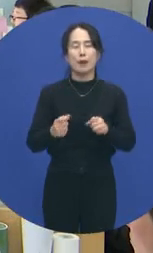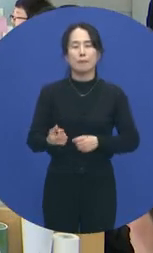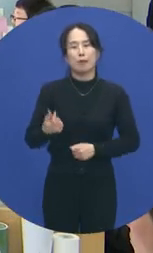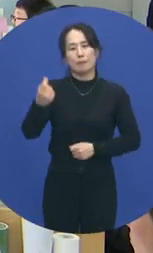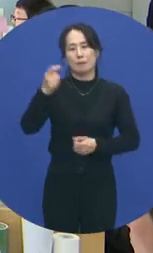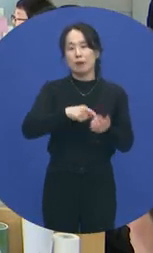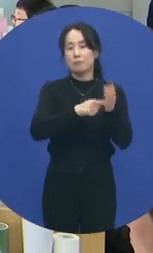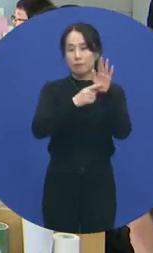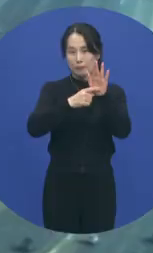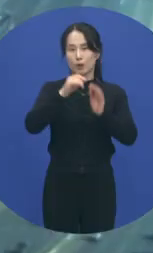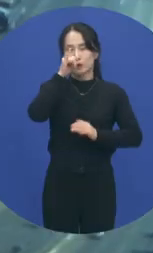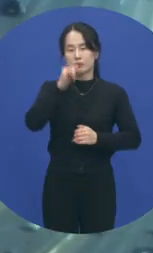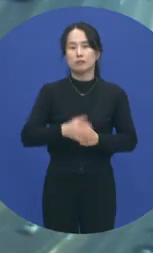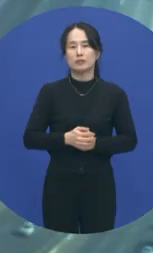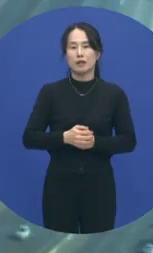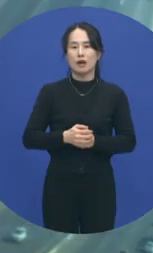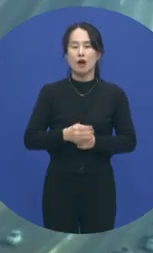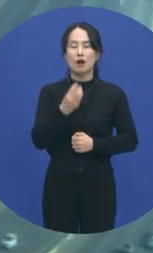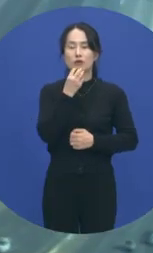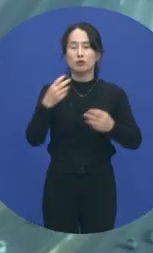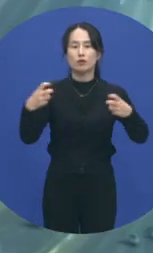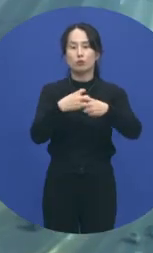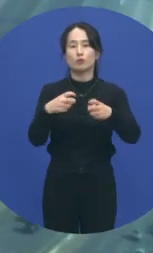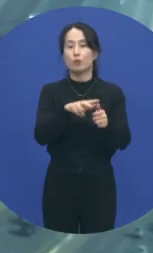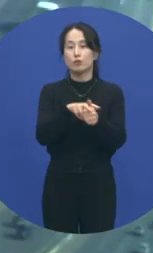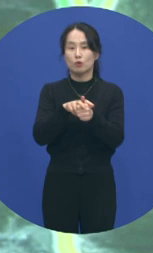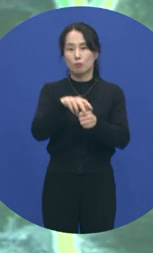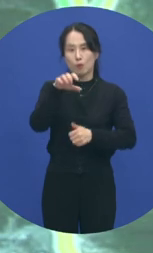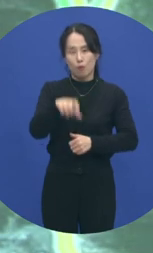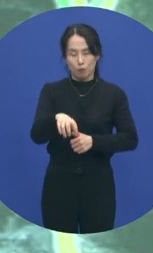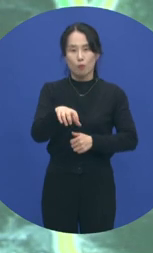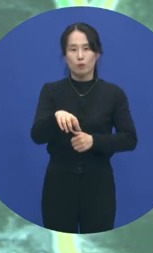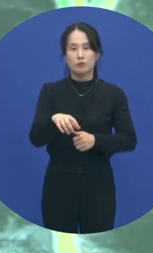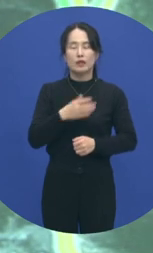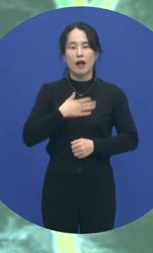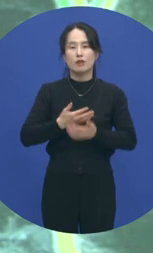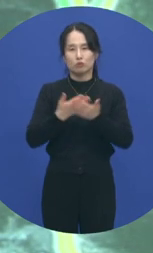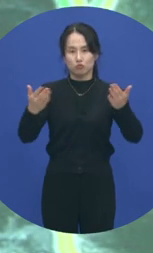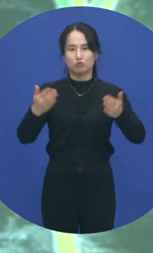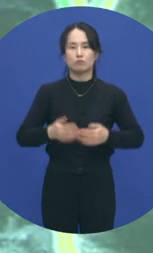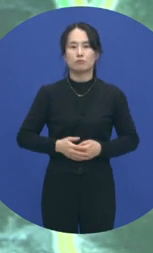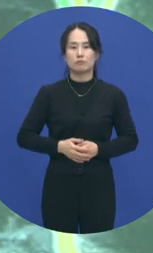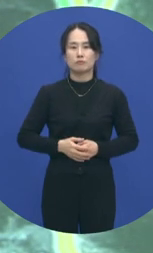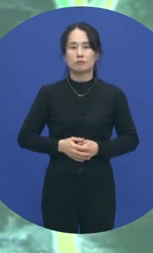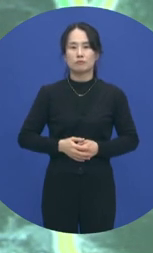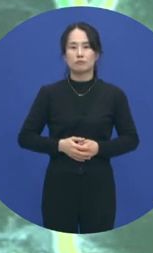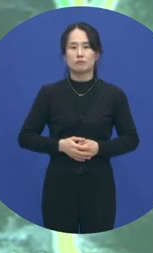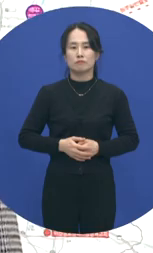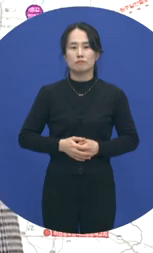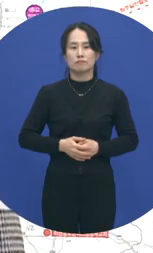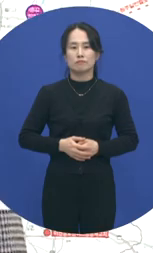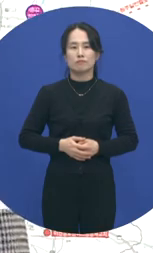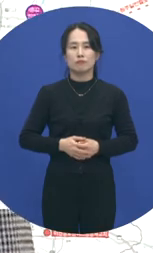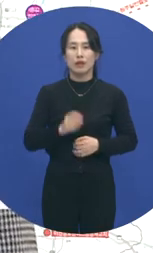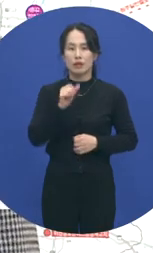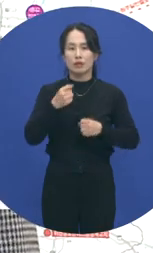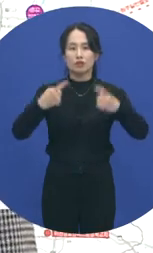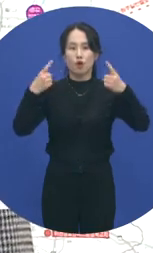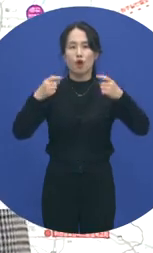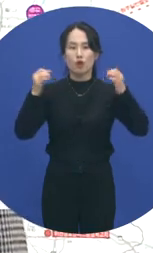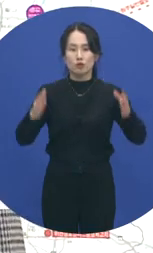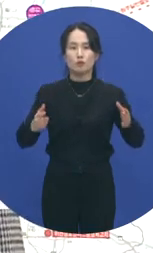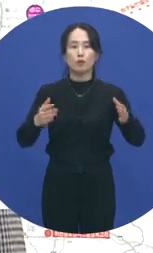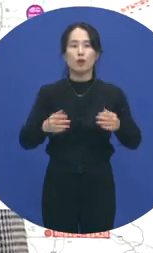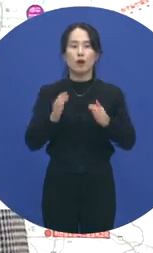상황 등은 경기교통정보센터 누리집과 모바일 앱, 교통안내 전화를 통해 안내받을 수 있습니다. 설 연휴